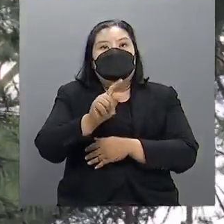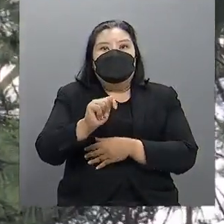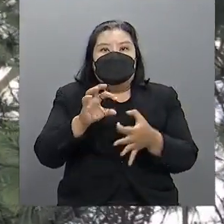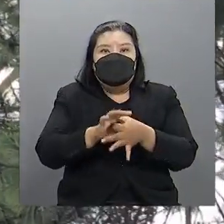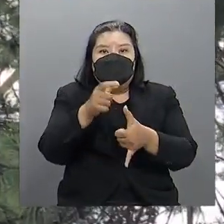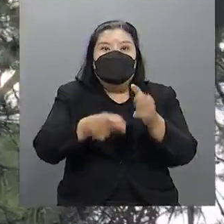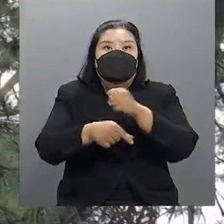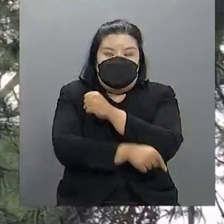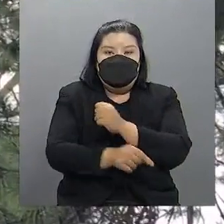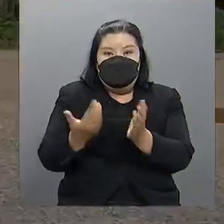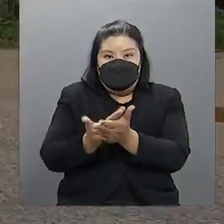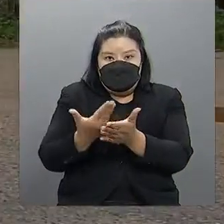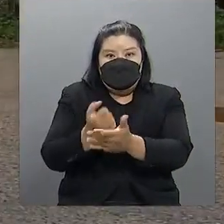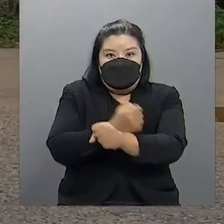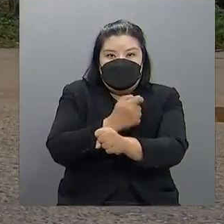ากผู้รับเหมา